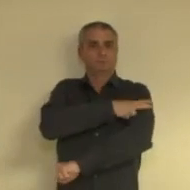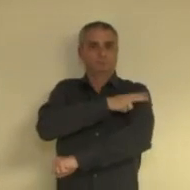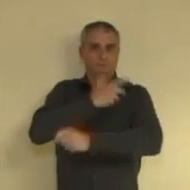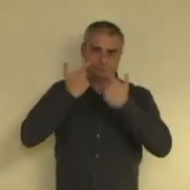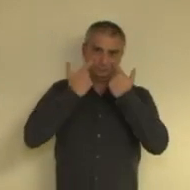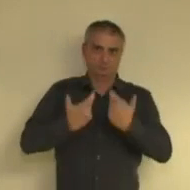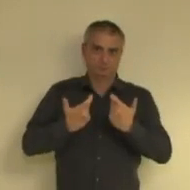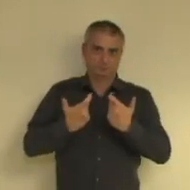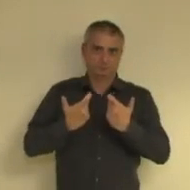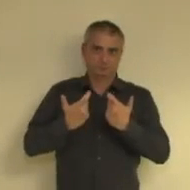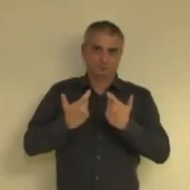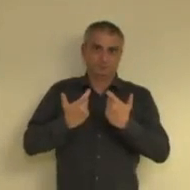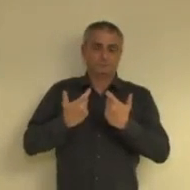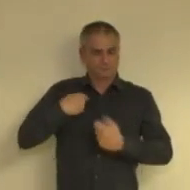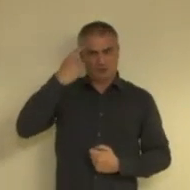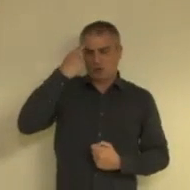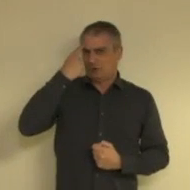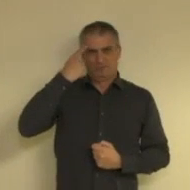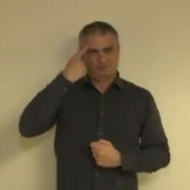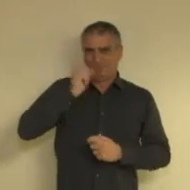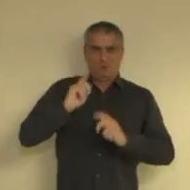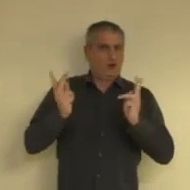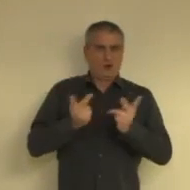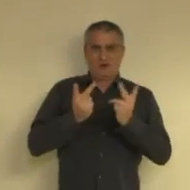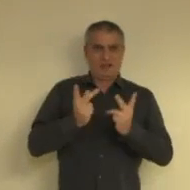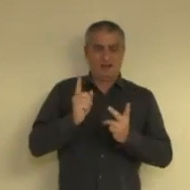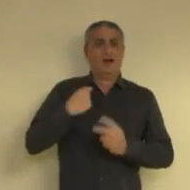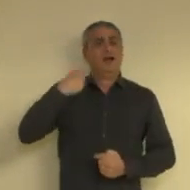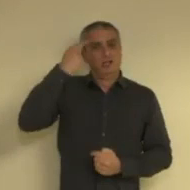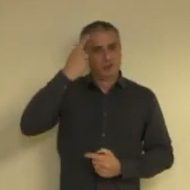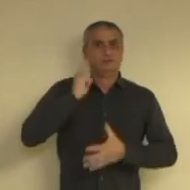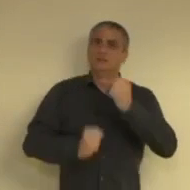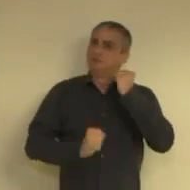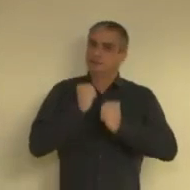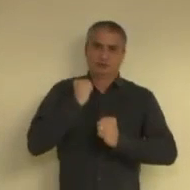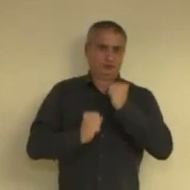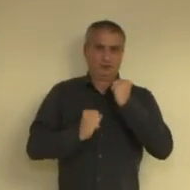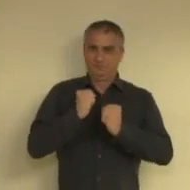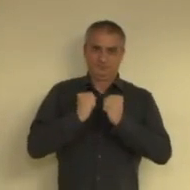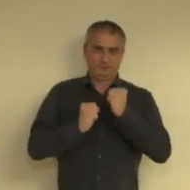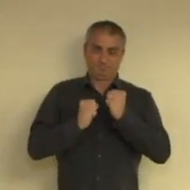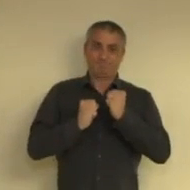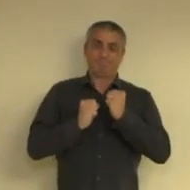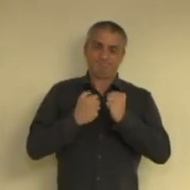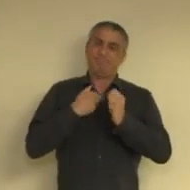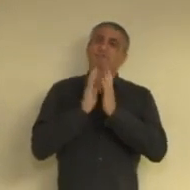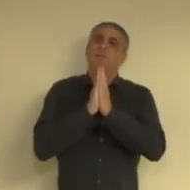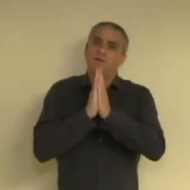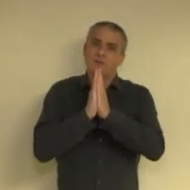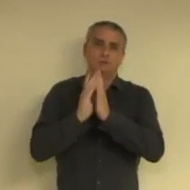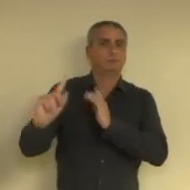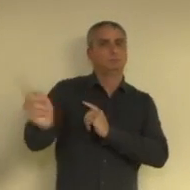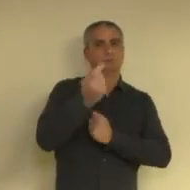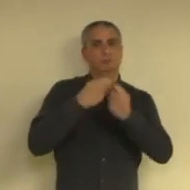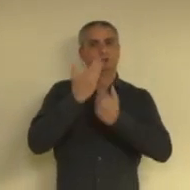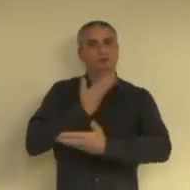האכיפה. אני יודע שזה לא קל, אני יודע שזה קשה, אבל אני מבקש את שיתוף